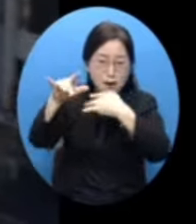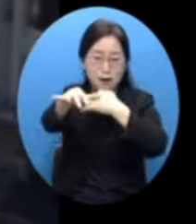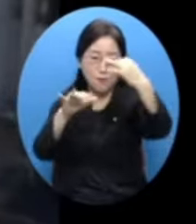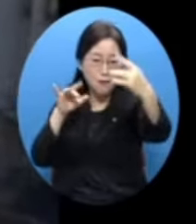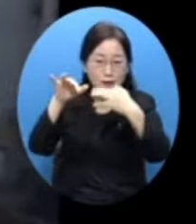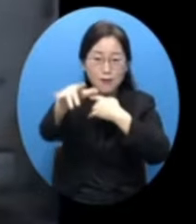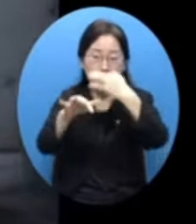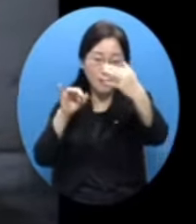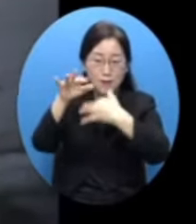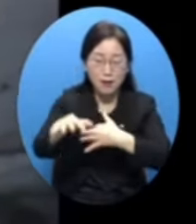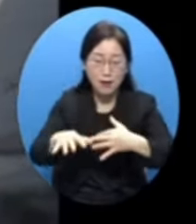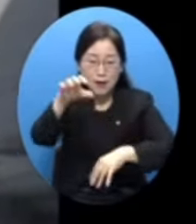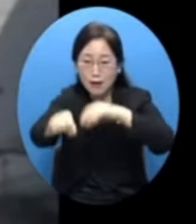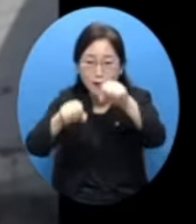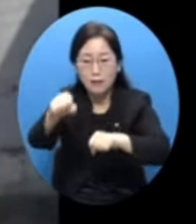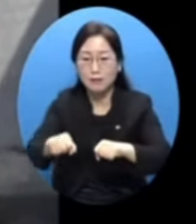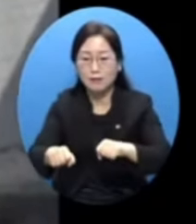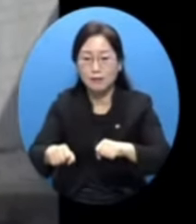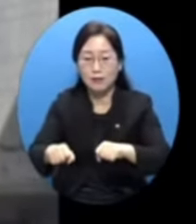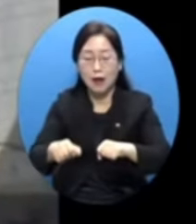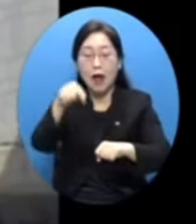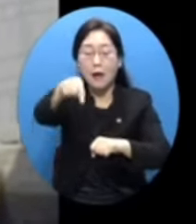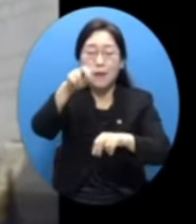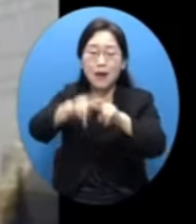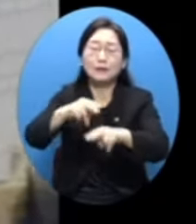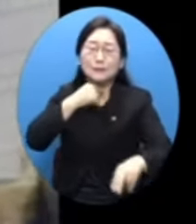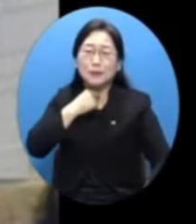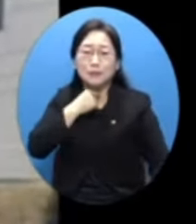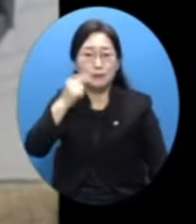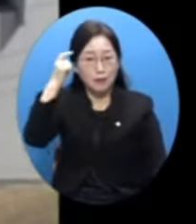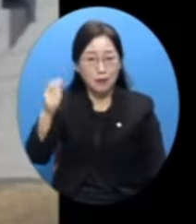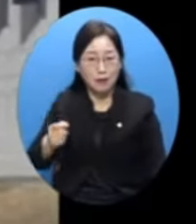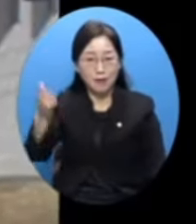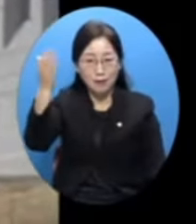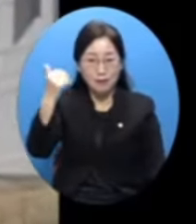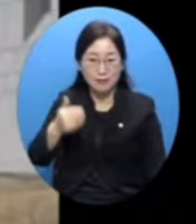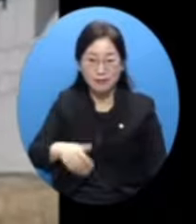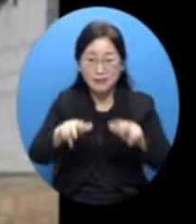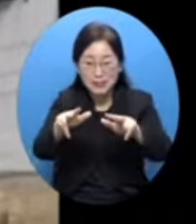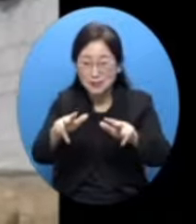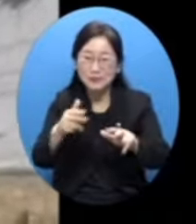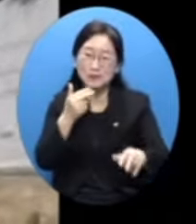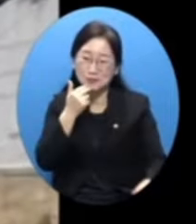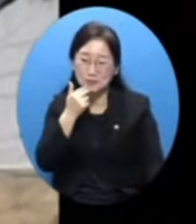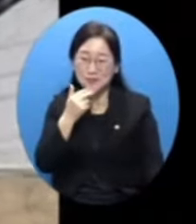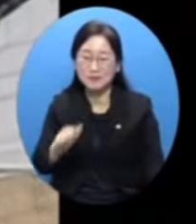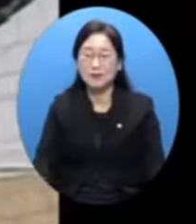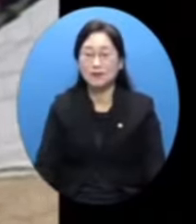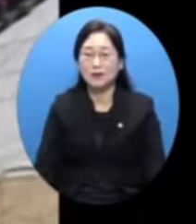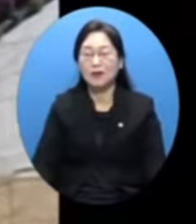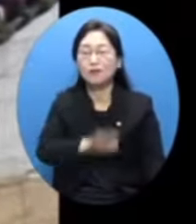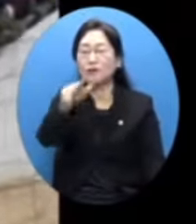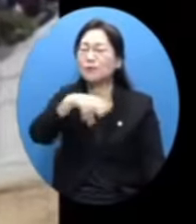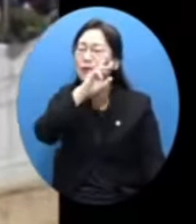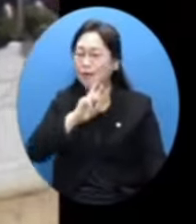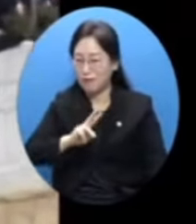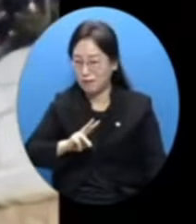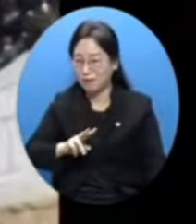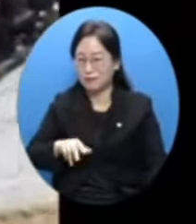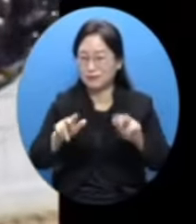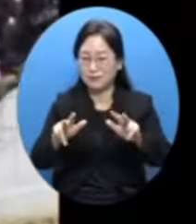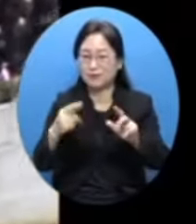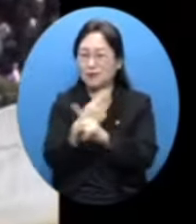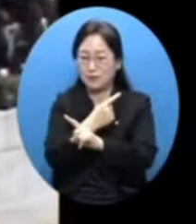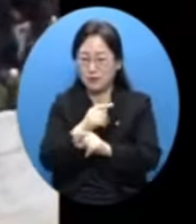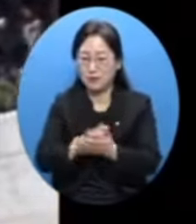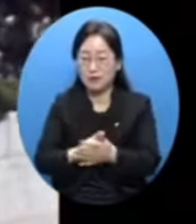하고 정신없던 때가 기억이 납니다. 요즘 저렇게 열심히 밀고 땡기고 하진 않는데 그만큼 우리가 편해진 것입니다.